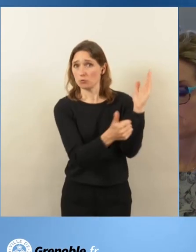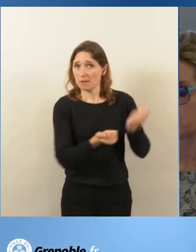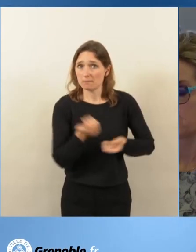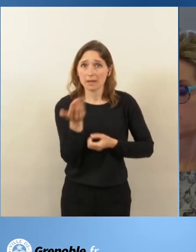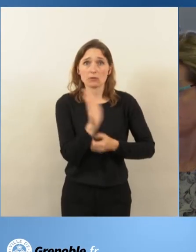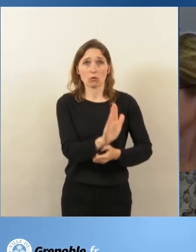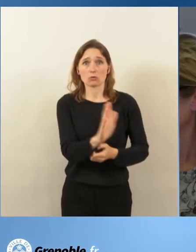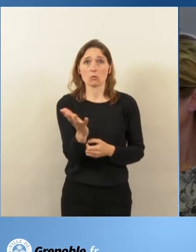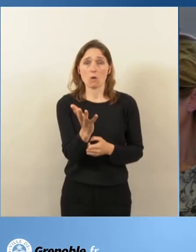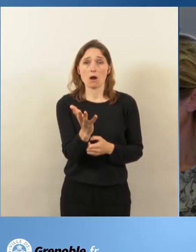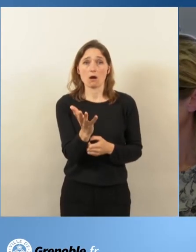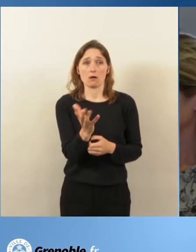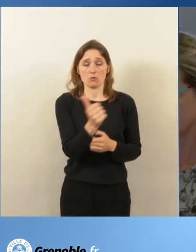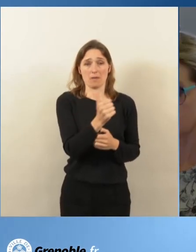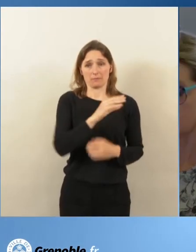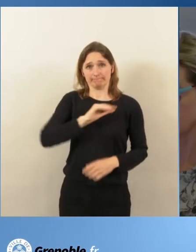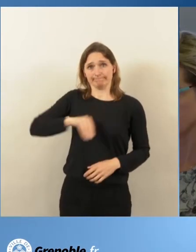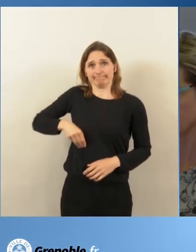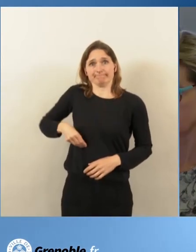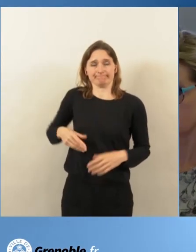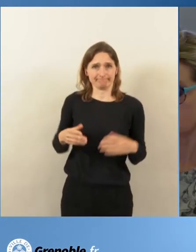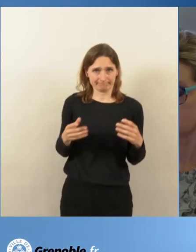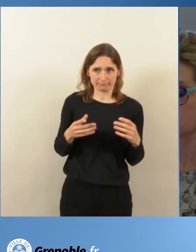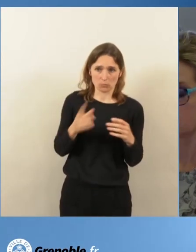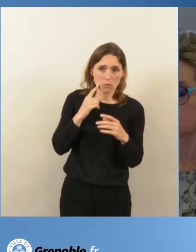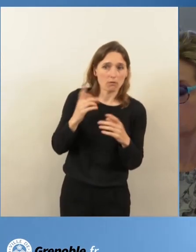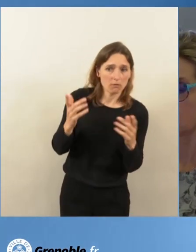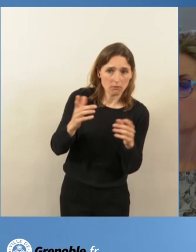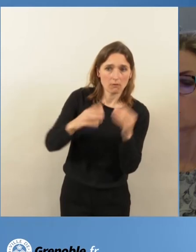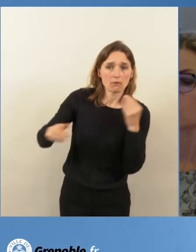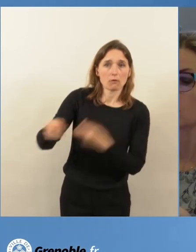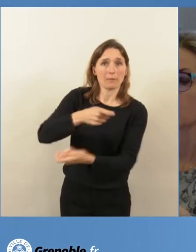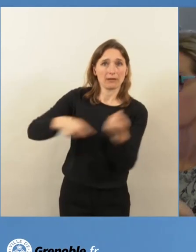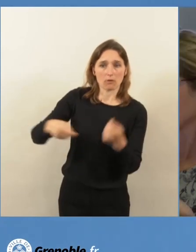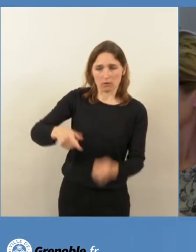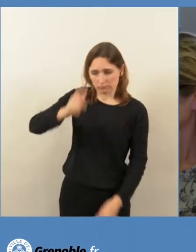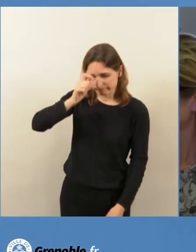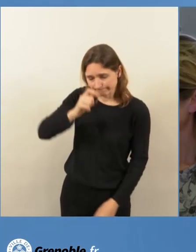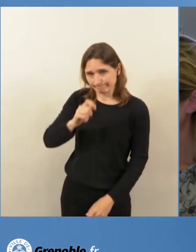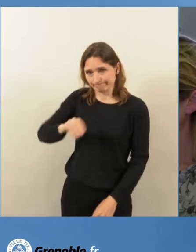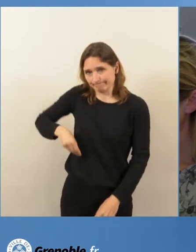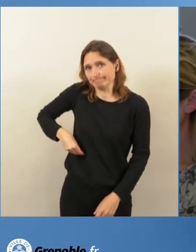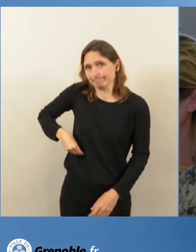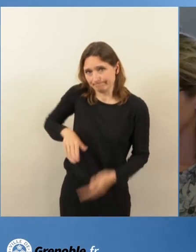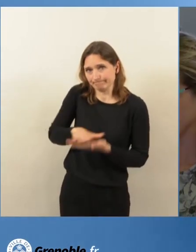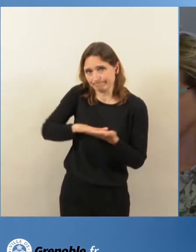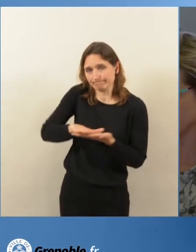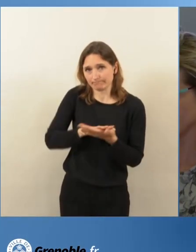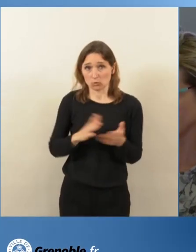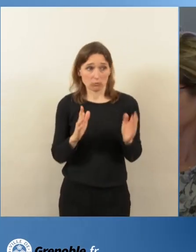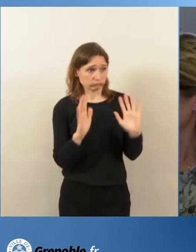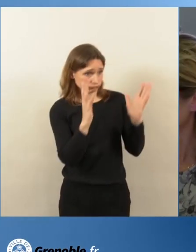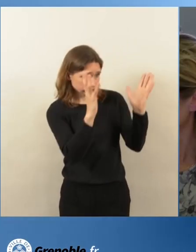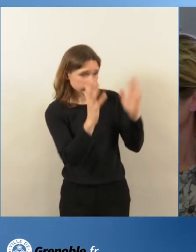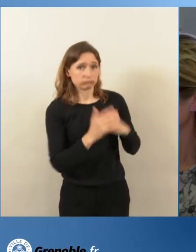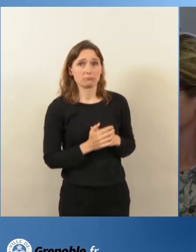il s'est amendé à l'égard des commerçants et je et je m'en félicite évidemment mais ces éléments de